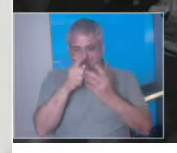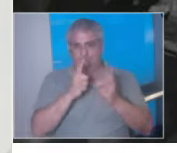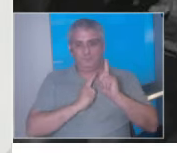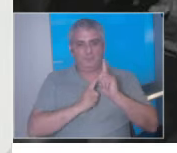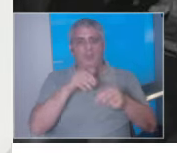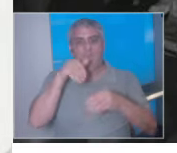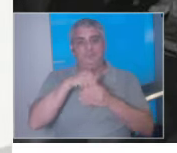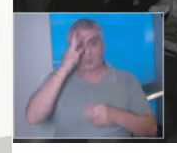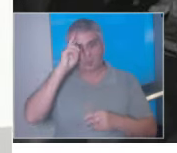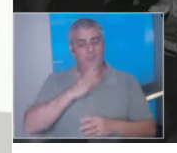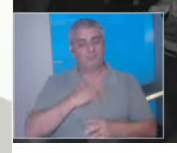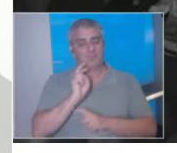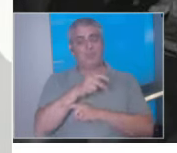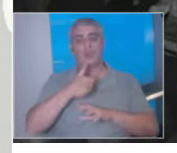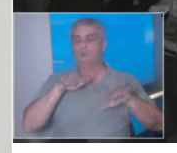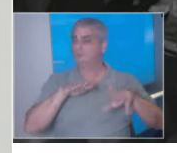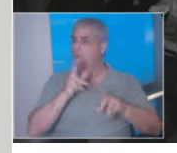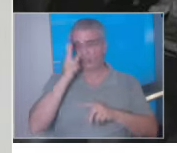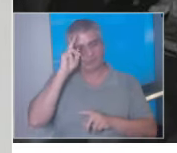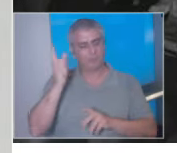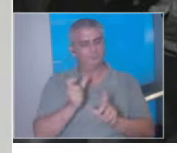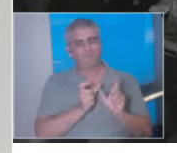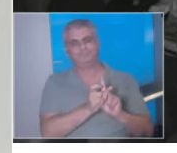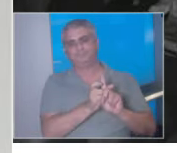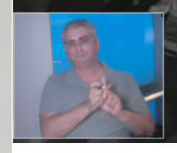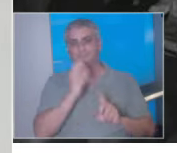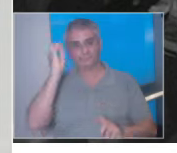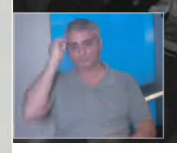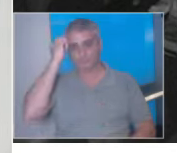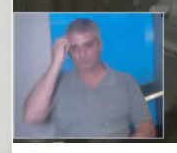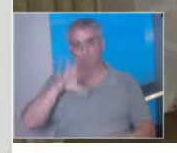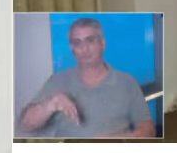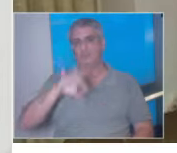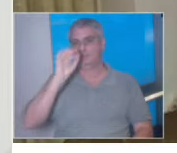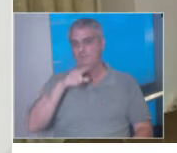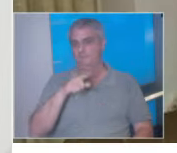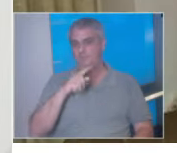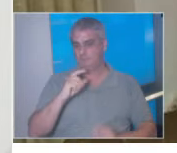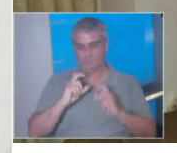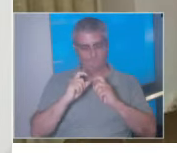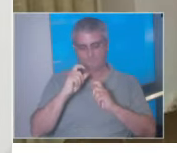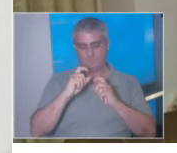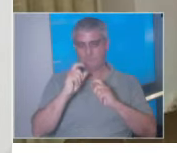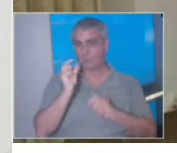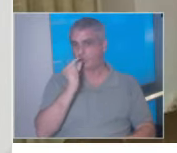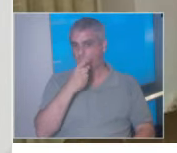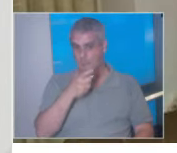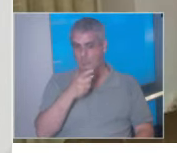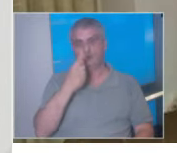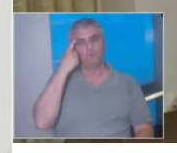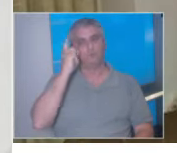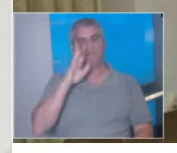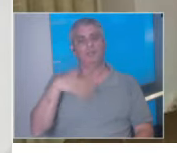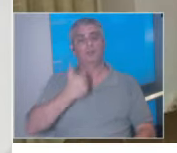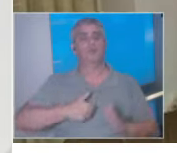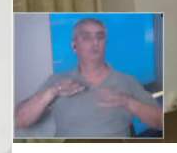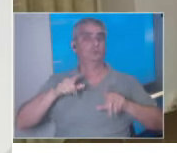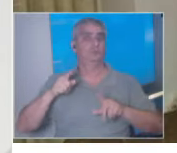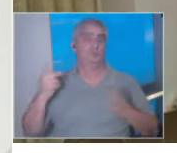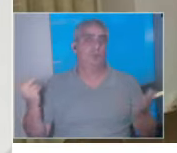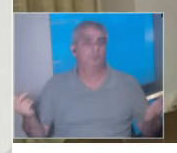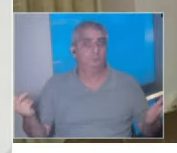בתוך הליכוד להיות ראש ממשלה, בליכוד הוא לא הצליח. מול שמיר, שמיר נבחר בפער קטן ביניהם. הוא חשב שהוא צריך להיות ראש ממשלה. אני